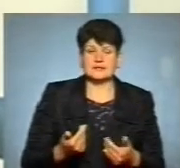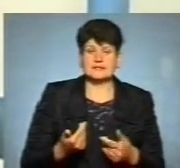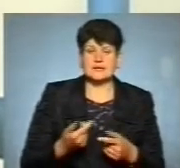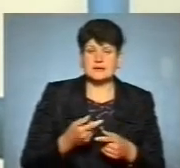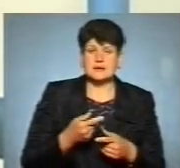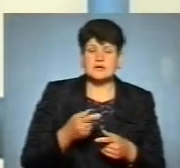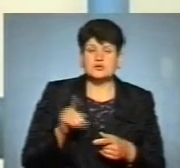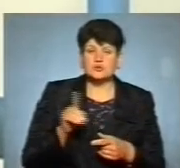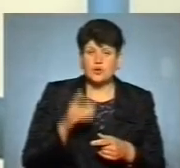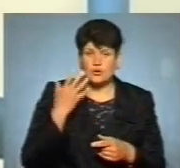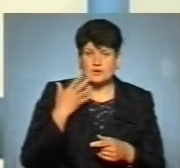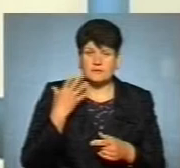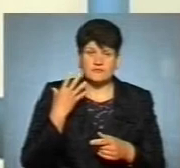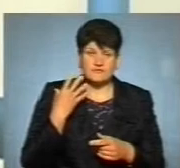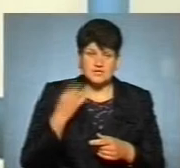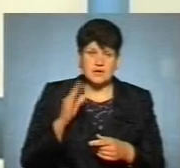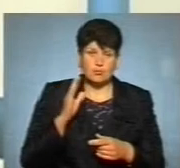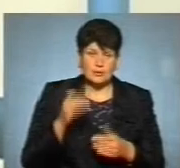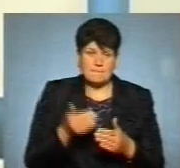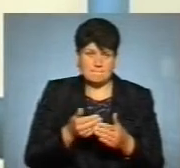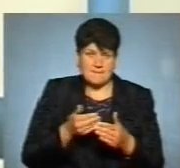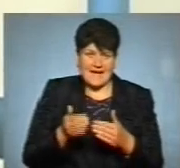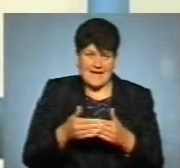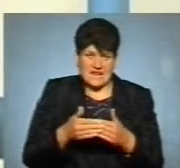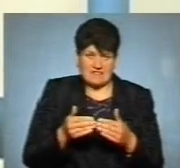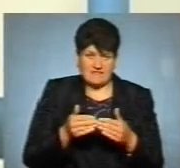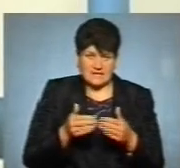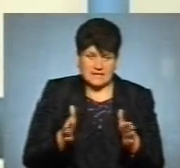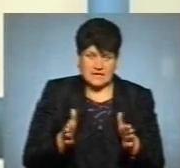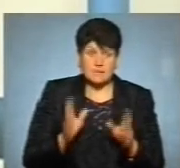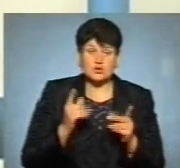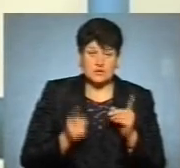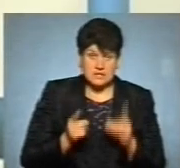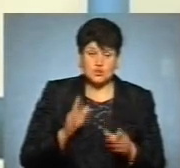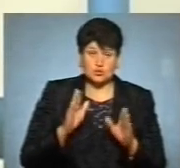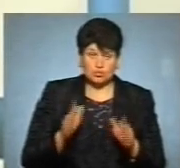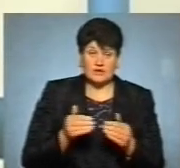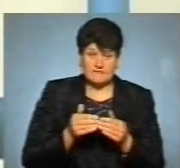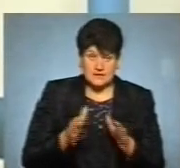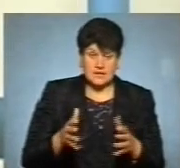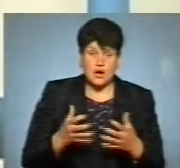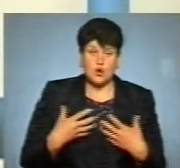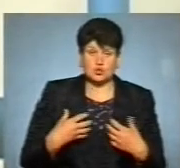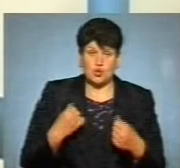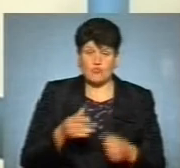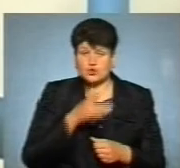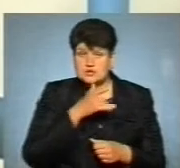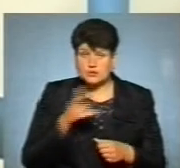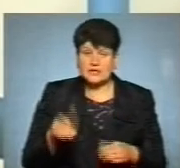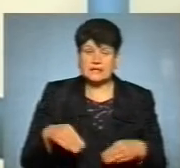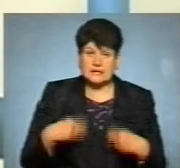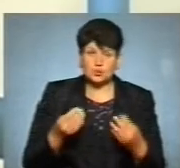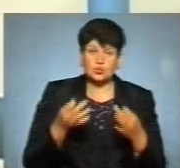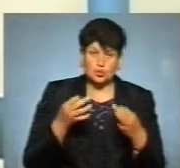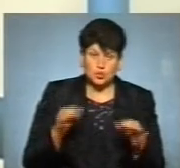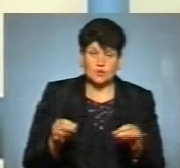питання. Також, коли ми вже будемо перед відкриттям оздоровчого, якщо в нас дійсно відбудеться відкриття оздоровчого сезону і дадуть дозвіл